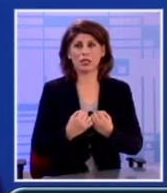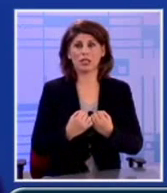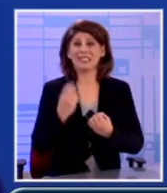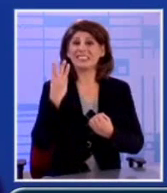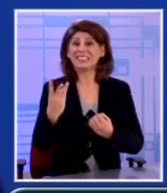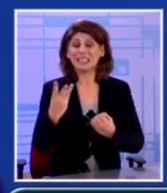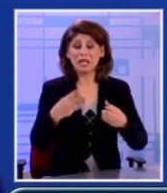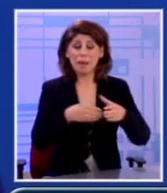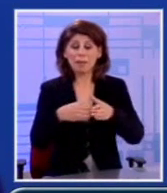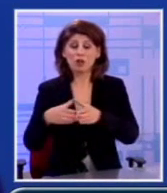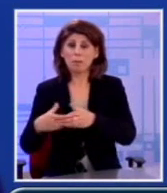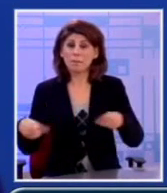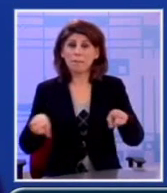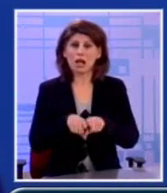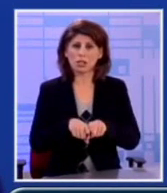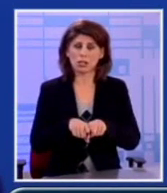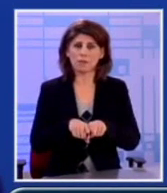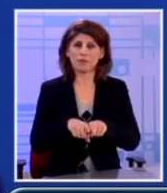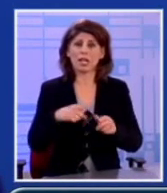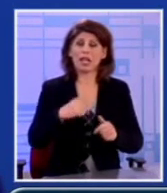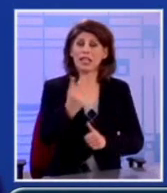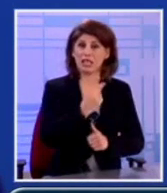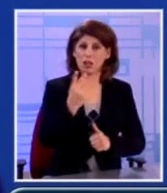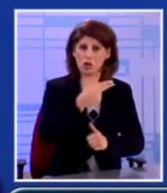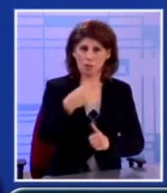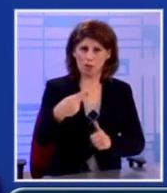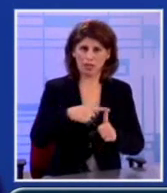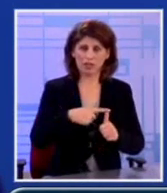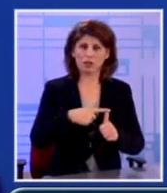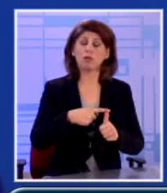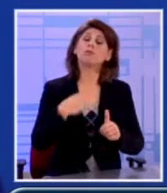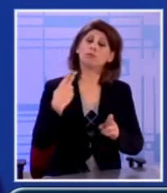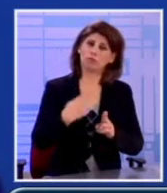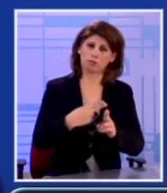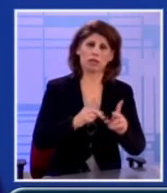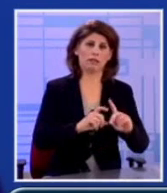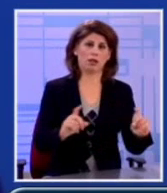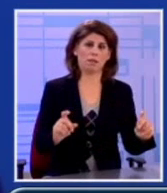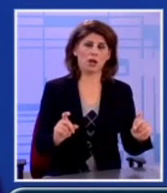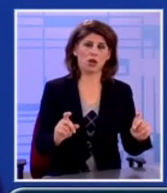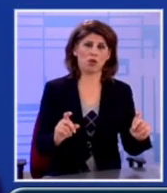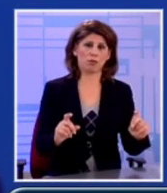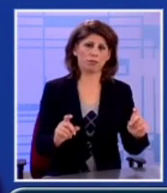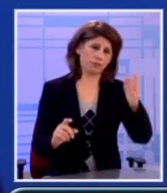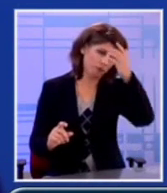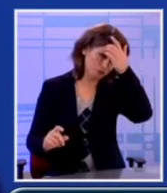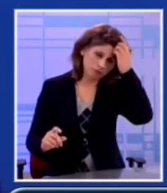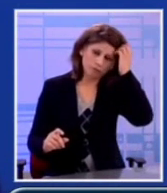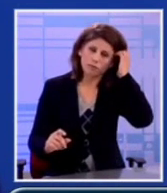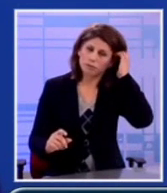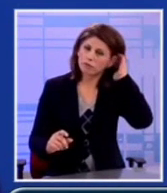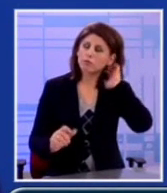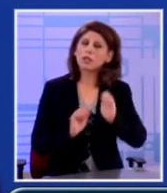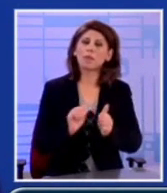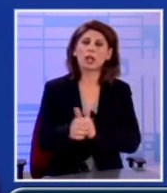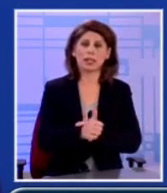συνεδριάζουν τρεις επιτροπές μαζί, οι κοινωνικών υποθέσεων που έχει το κυρίαρχο αντικείμενο της αποκατάστασης